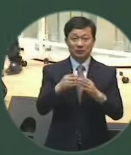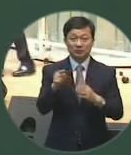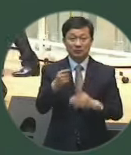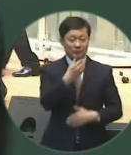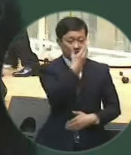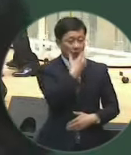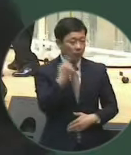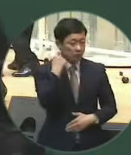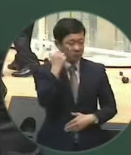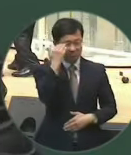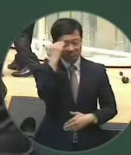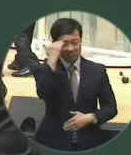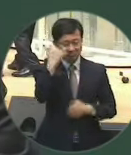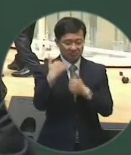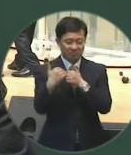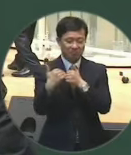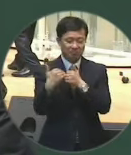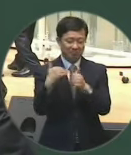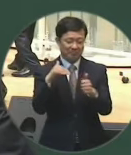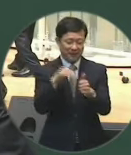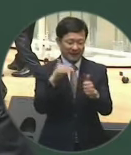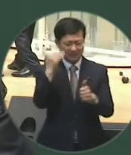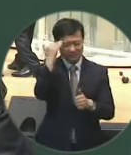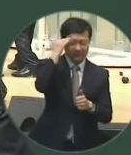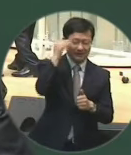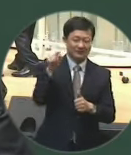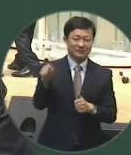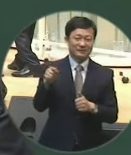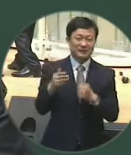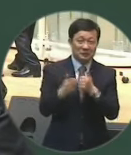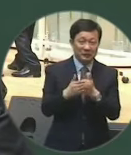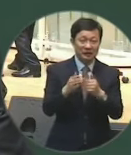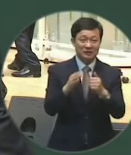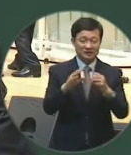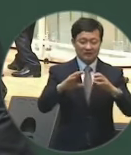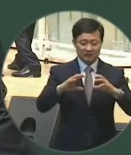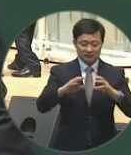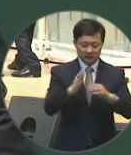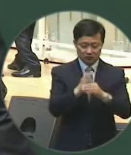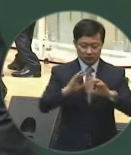blocked the gospel. 그래서 중세 교회는